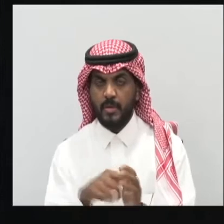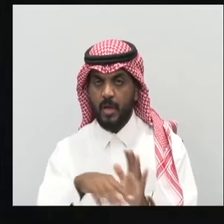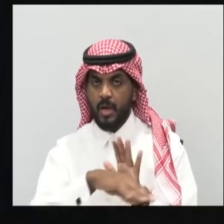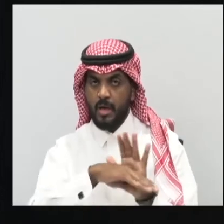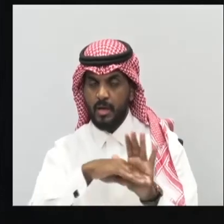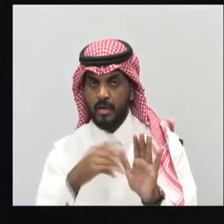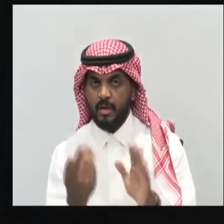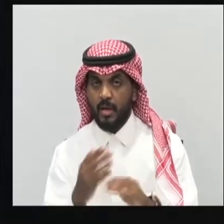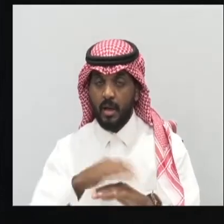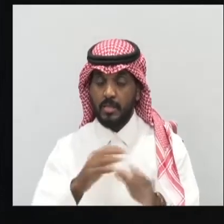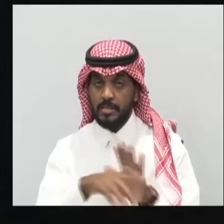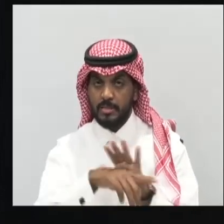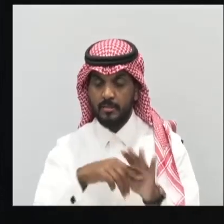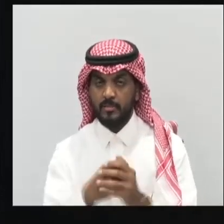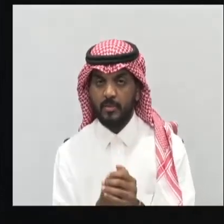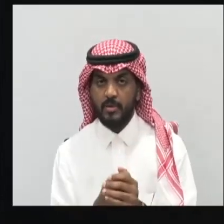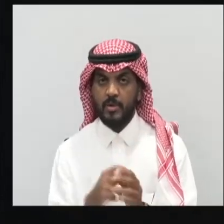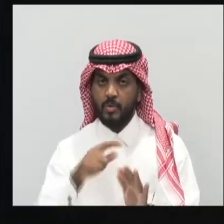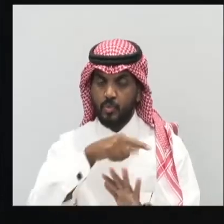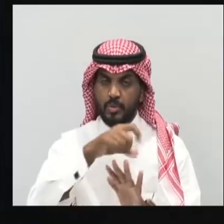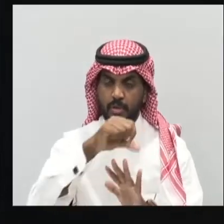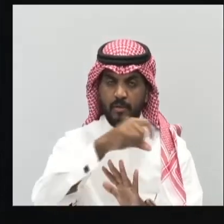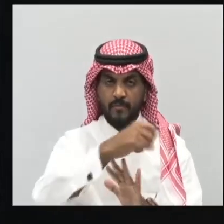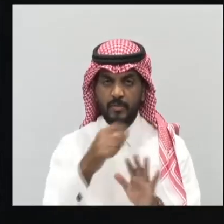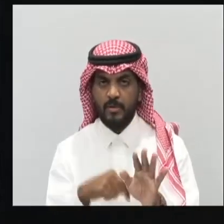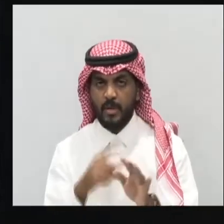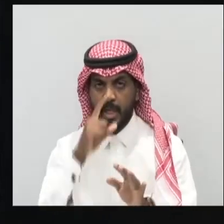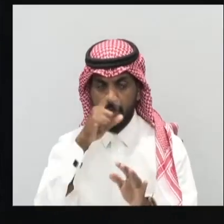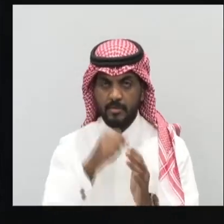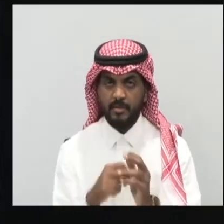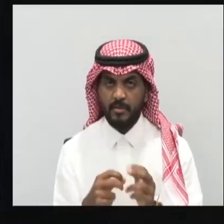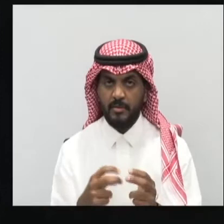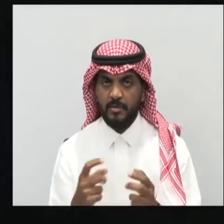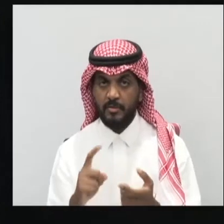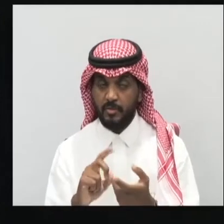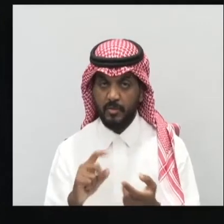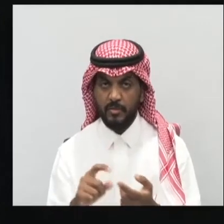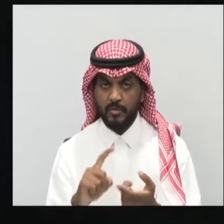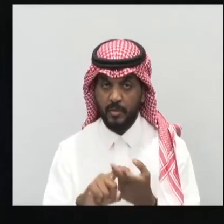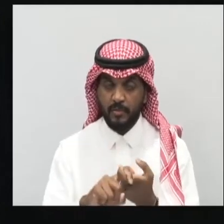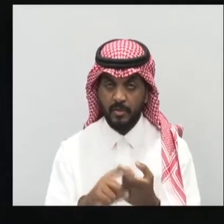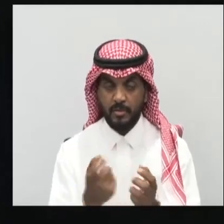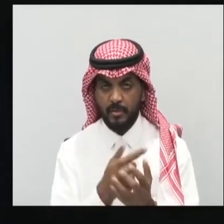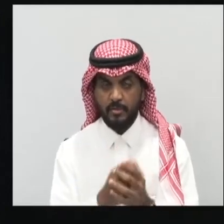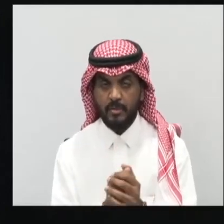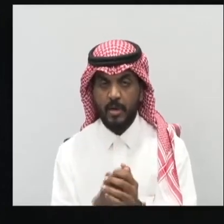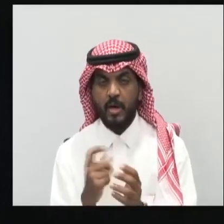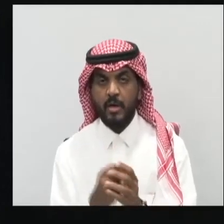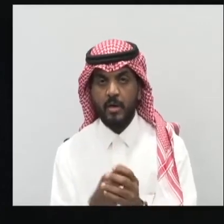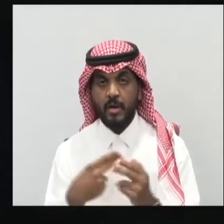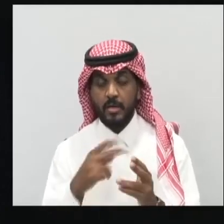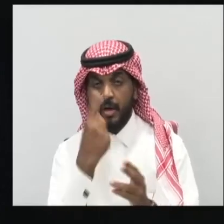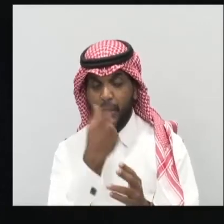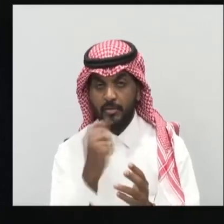السطر أيضا يا صغاري مضبوطة بالشكل. اتفقنا؟ هيا أعلم أنكم تكتبون بخط